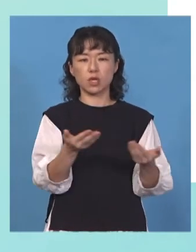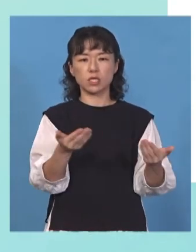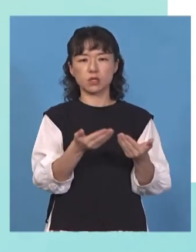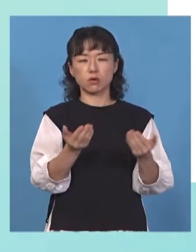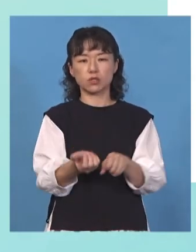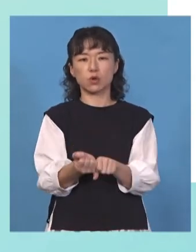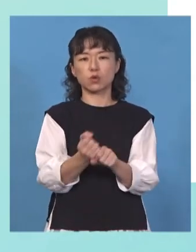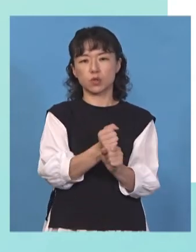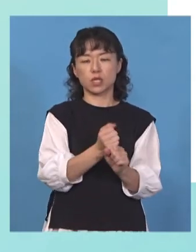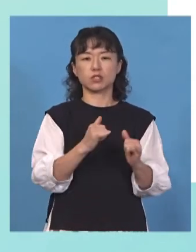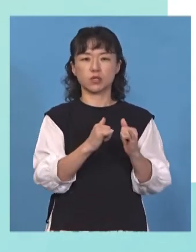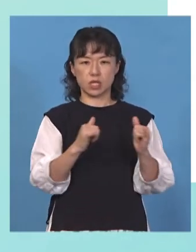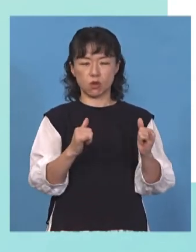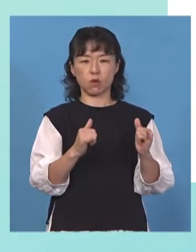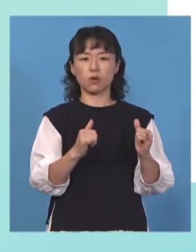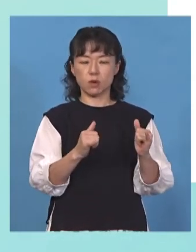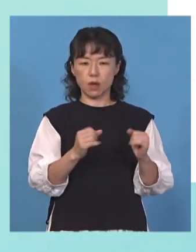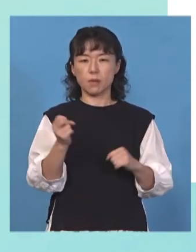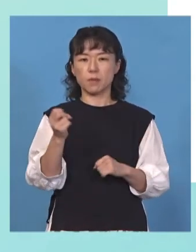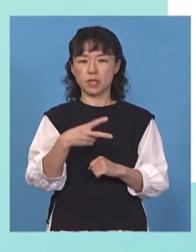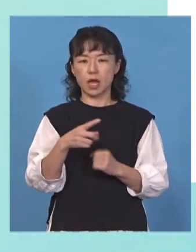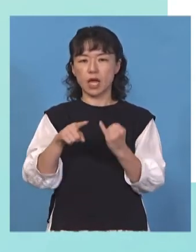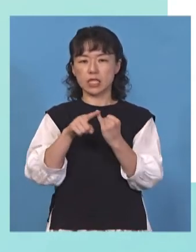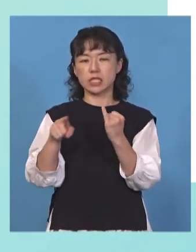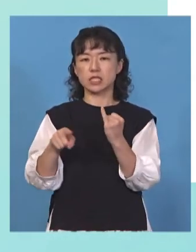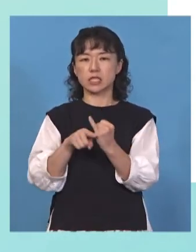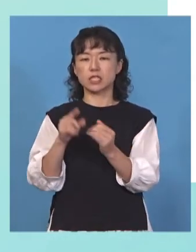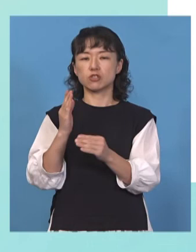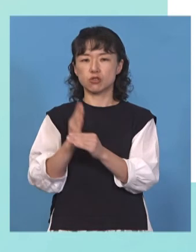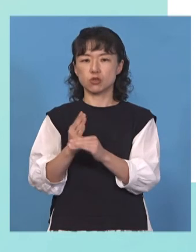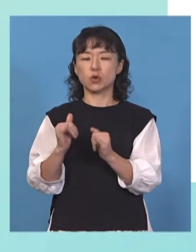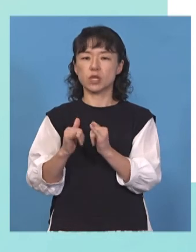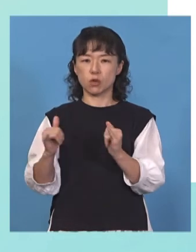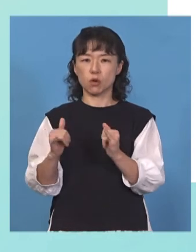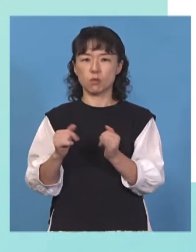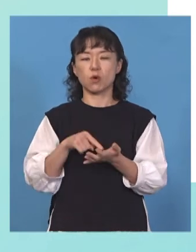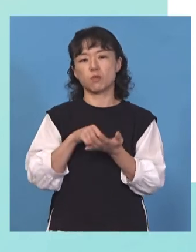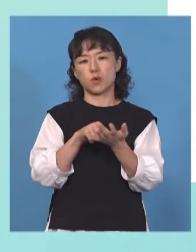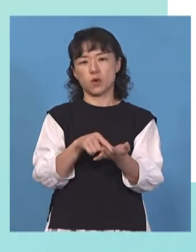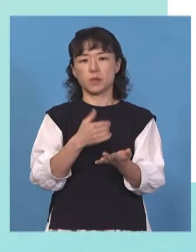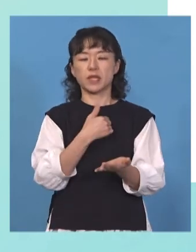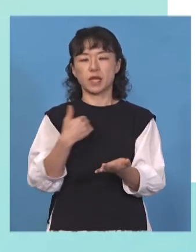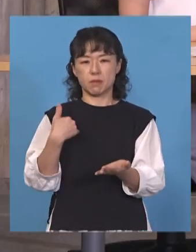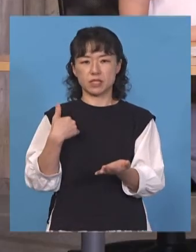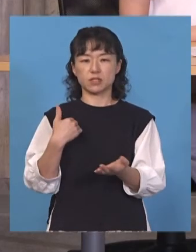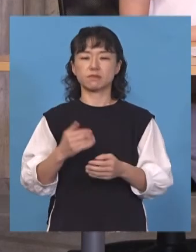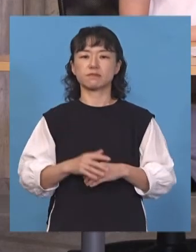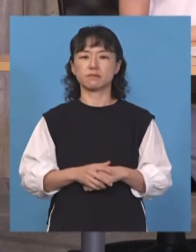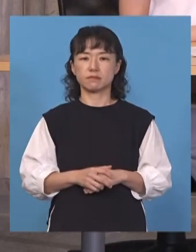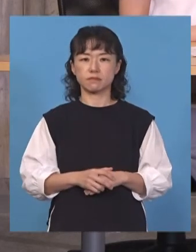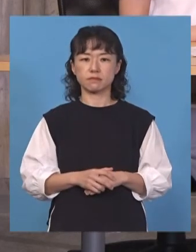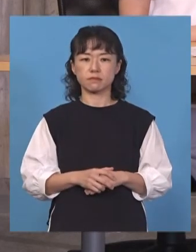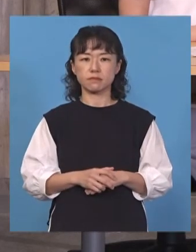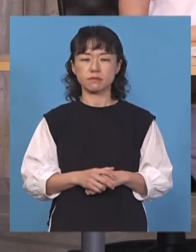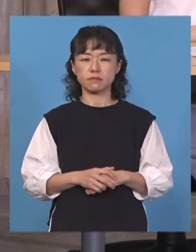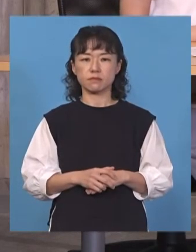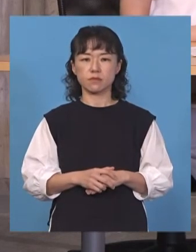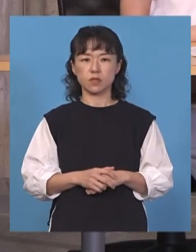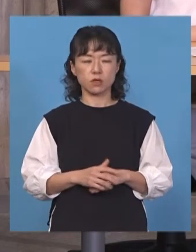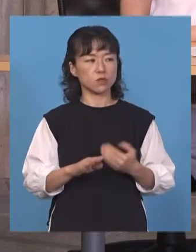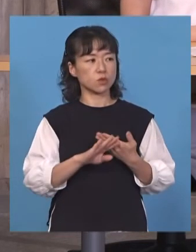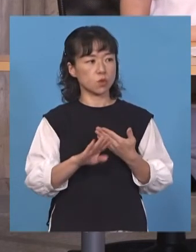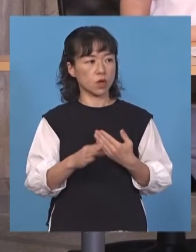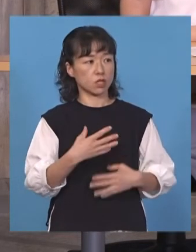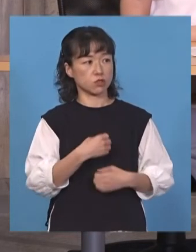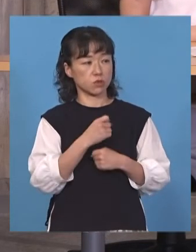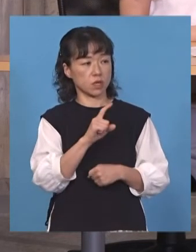育児休業から復帰する人や、申し込み時点ではまだ妊娠中の人も対象になります。 わかりました。ではその他に注